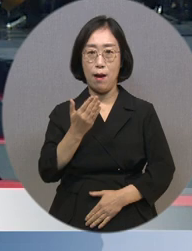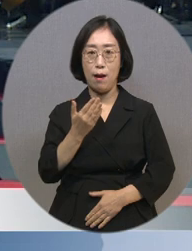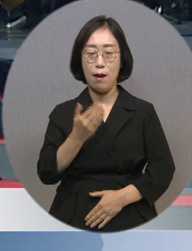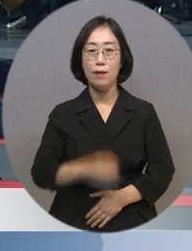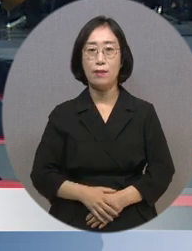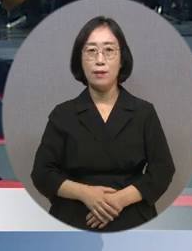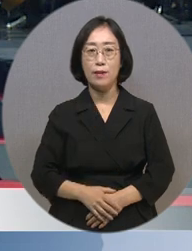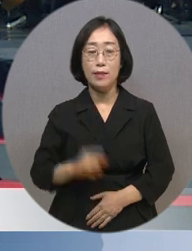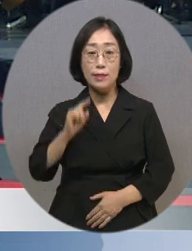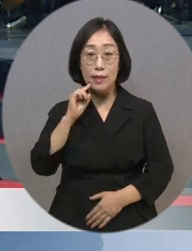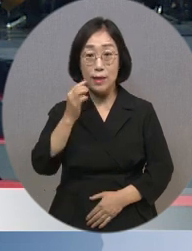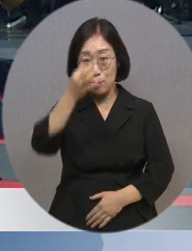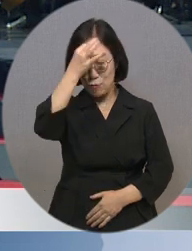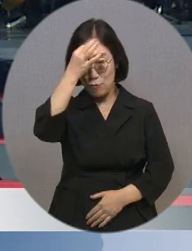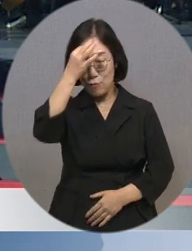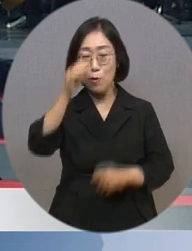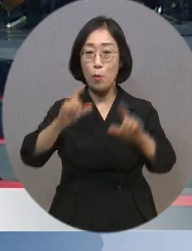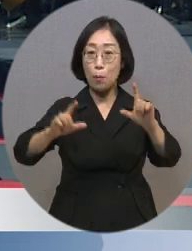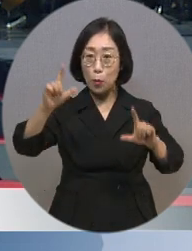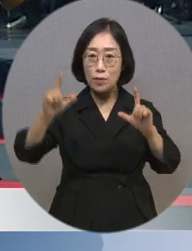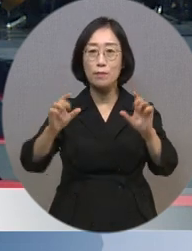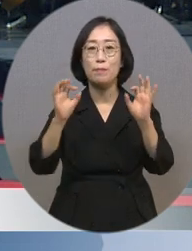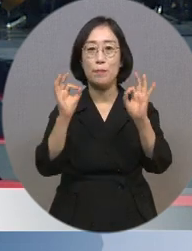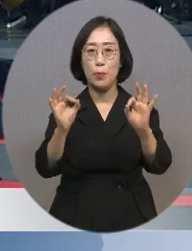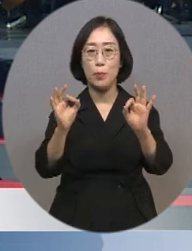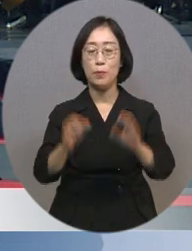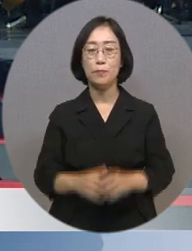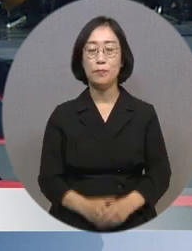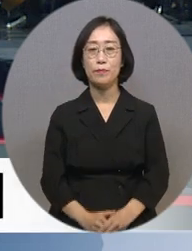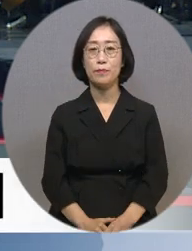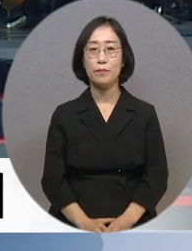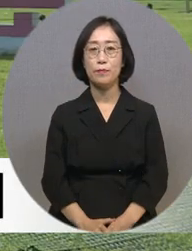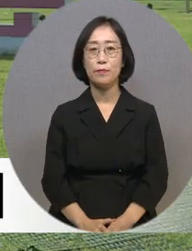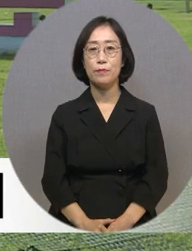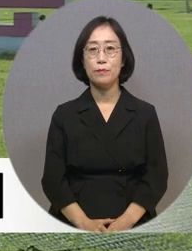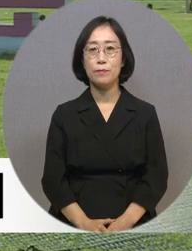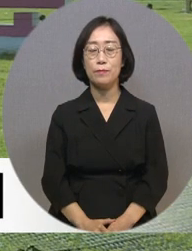수놓은 장애예술인의 작품들을 지금 바로 만나보시죠.